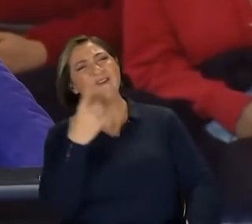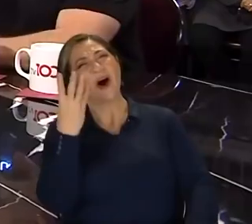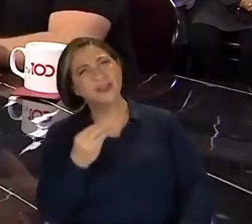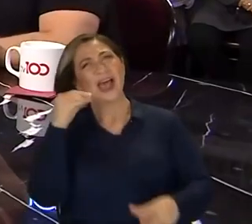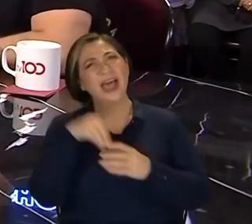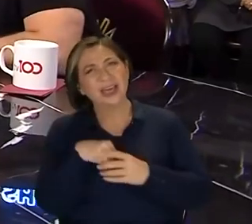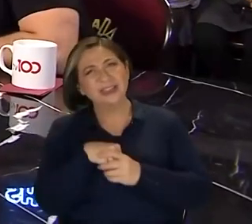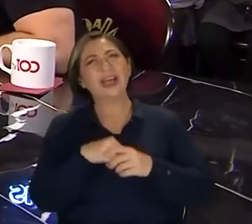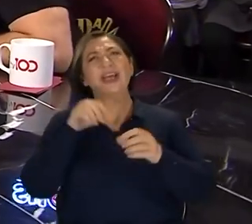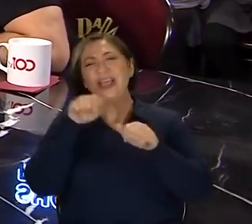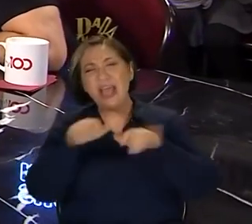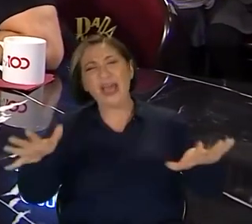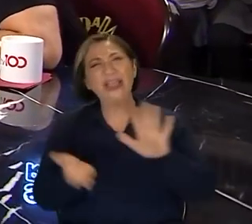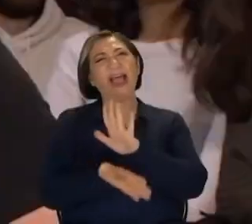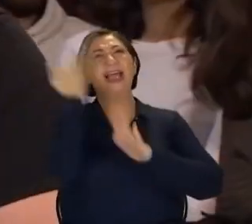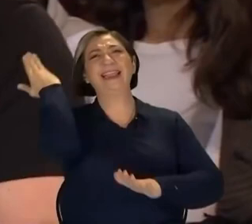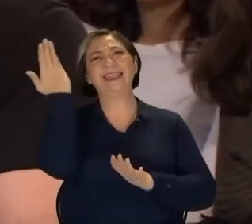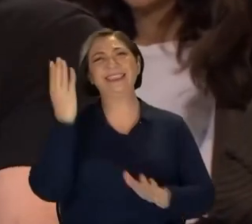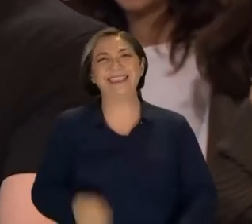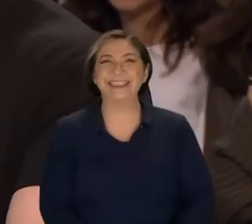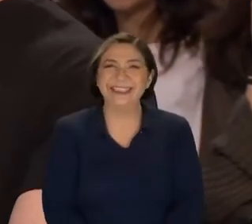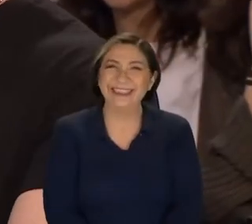için yayından kaldırıldı.